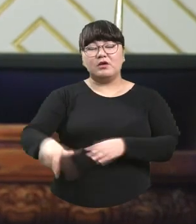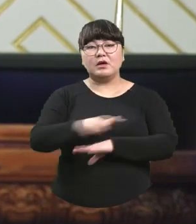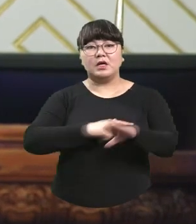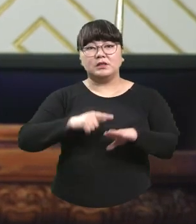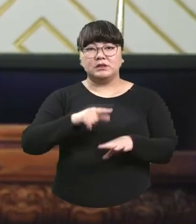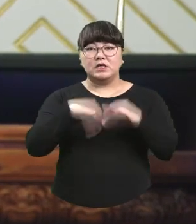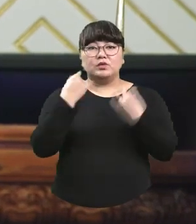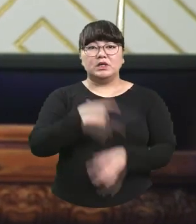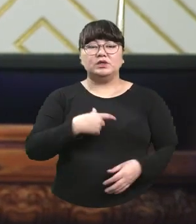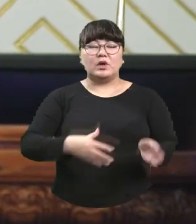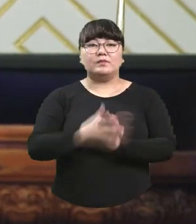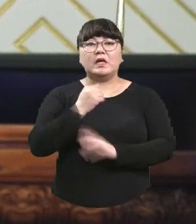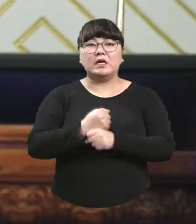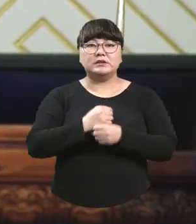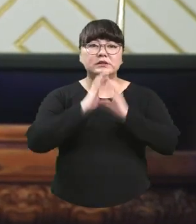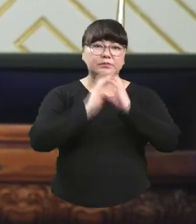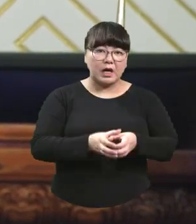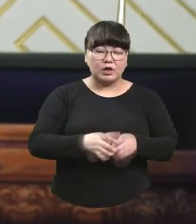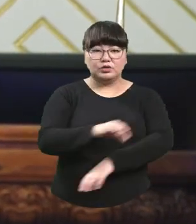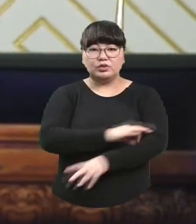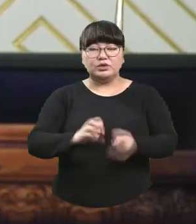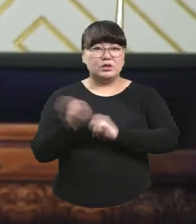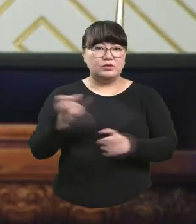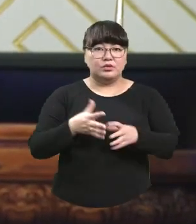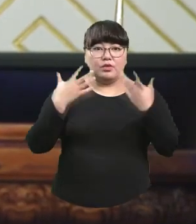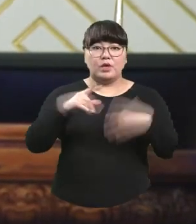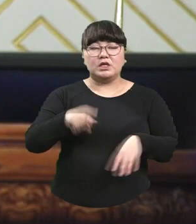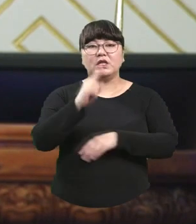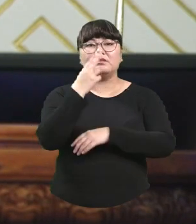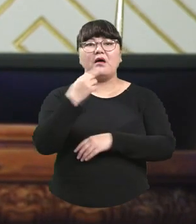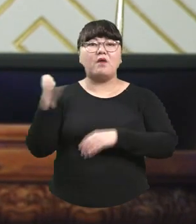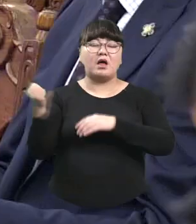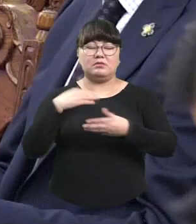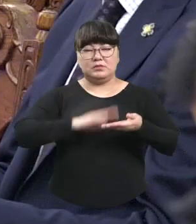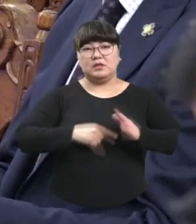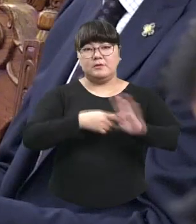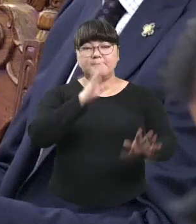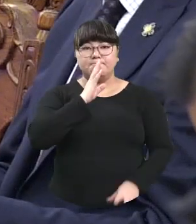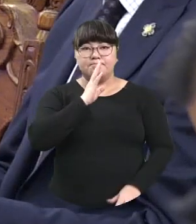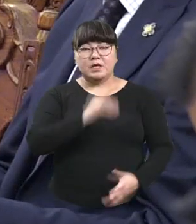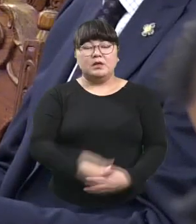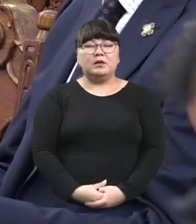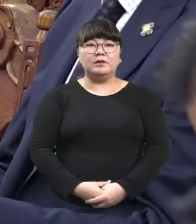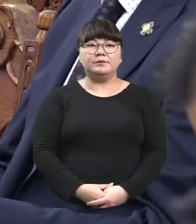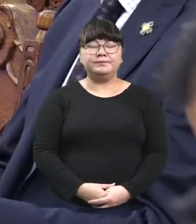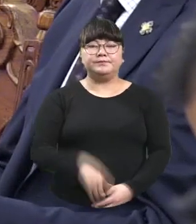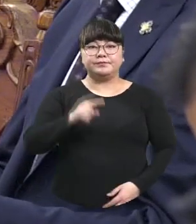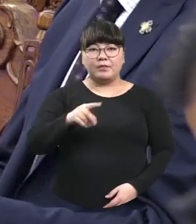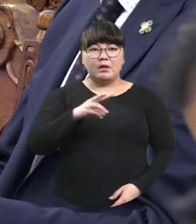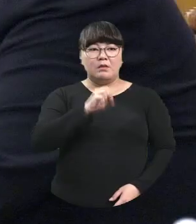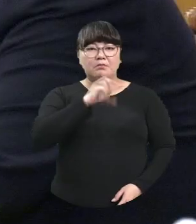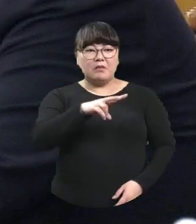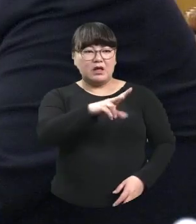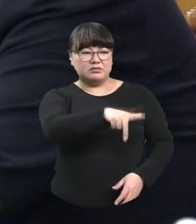тамгын газар, улсын хурлын гишүүдийн хамтарсан ажлын баг бол одоо төсөл босруулсан. Энийг нэг төгтөр танилцуулна. Ингэжээч энэ